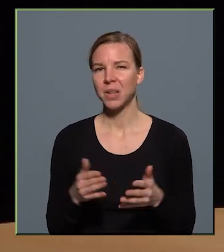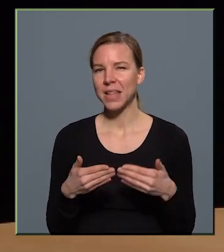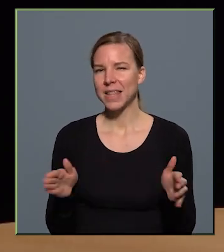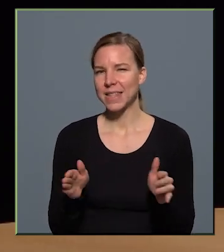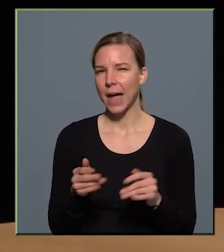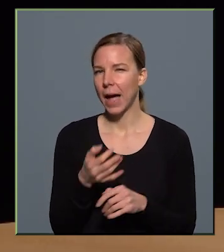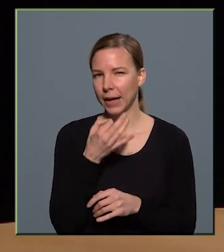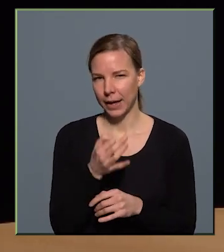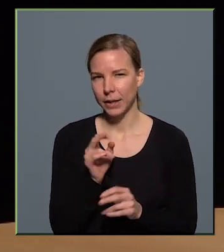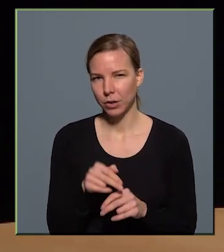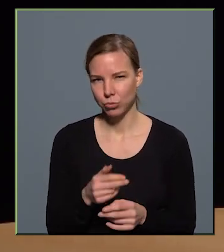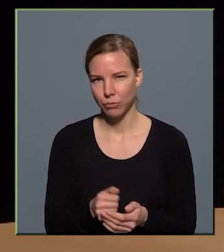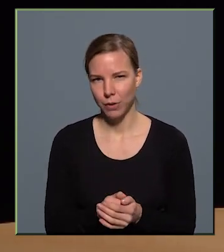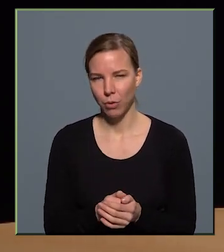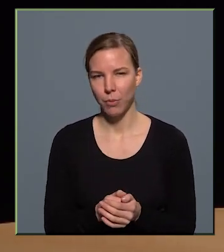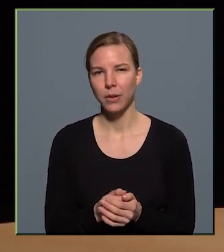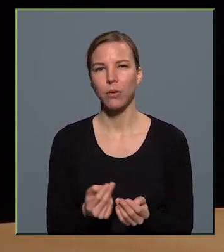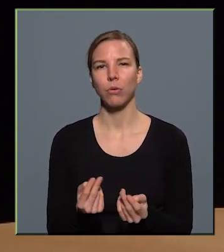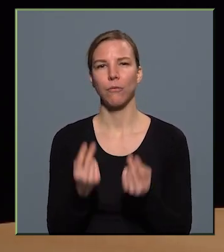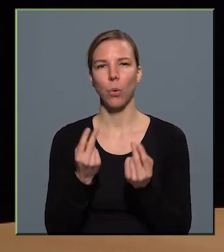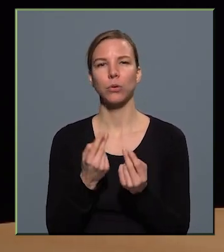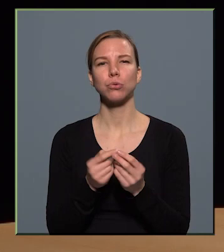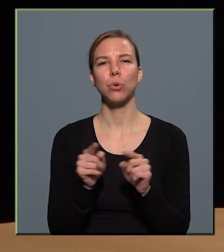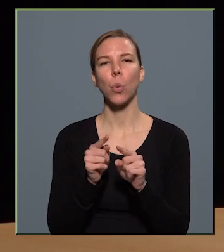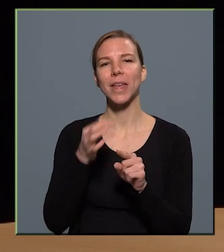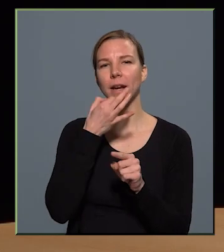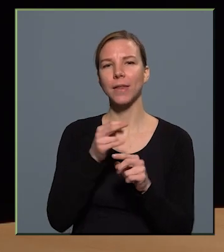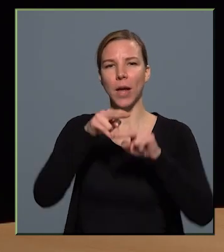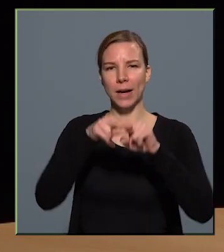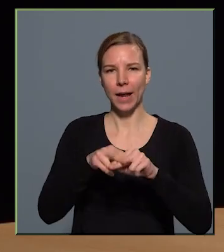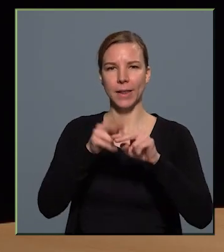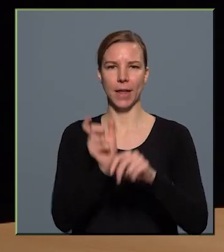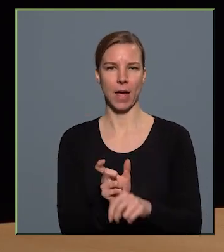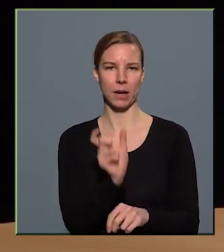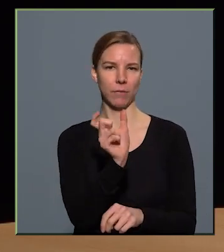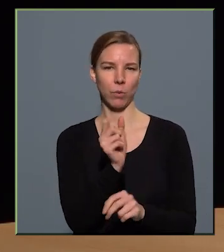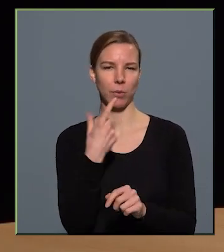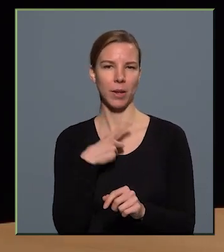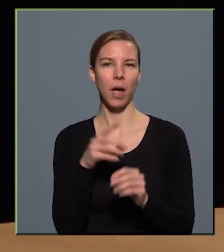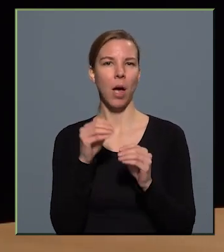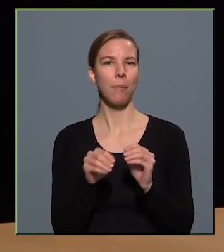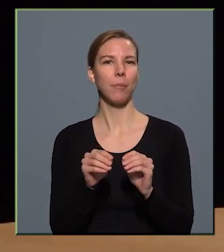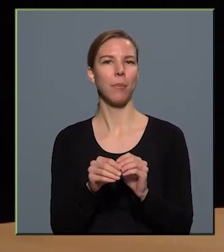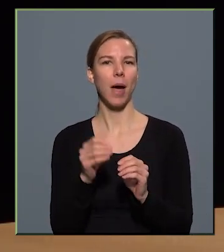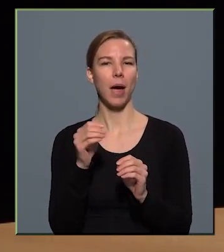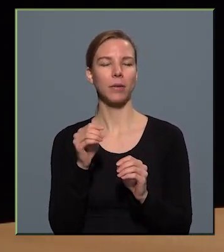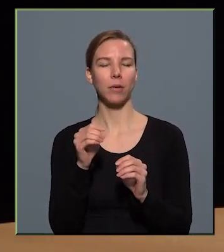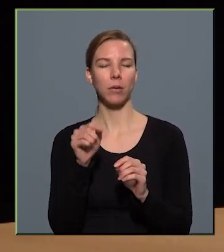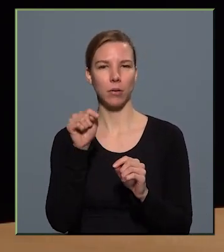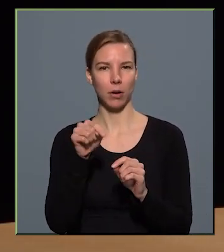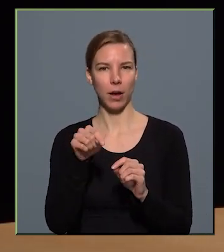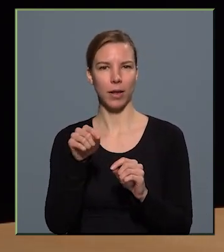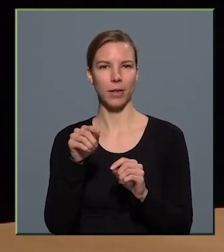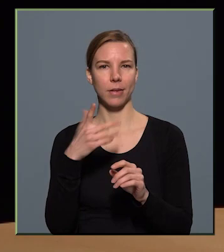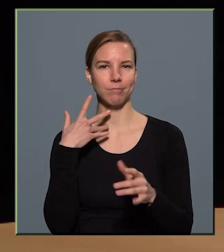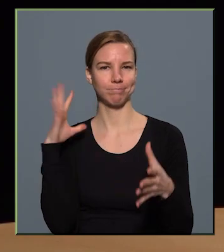Szerintem az nagyon fontos, hogy rendszert mondtál többször is a kérdésben, és én erre szeretnék visszautalni, hiszen a Mavirnek is ugye a nevemben neve, hogy átvétel és